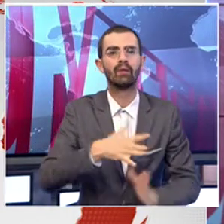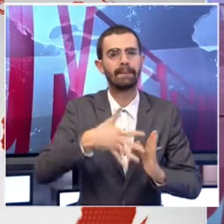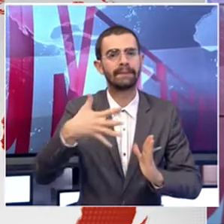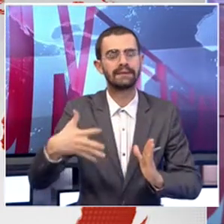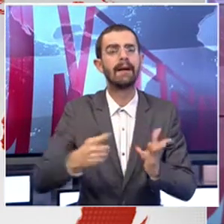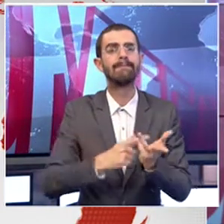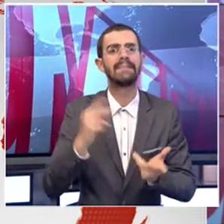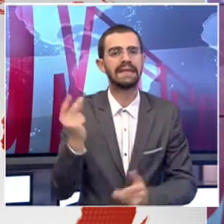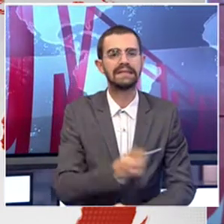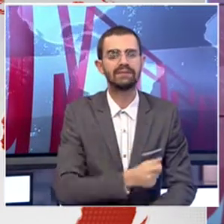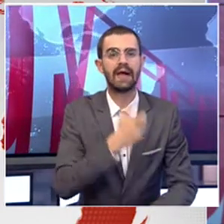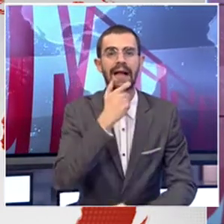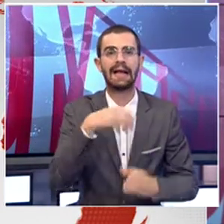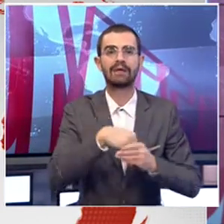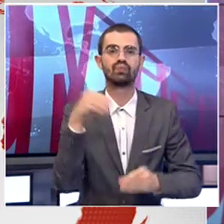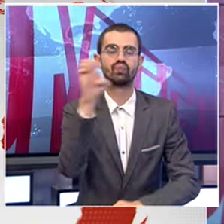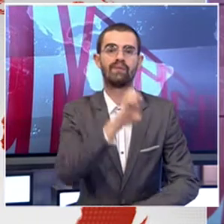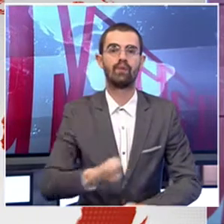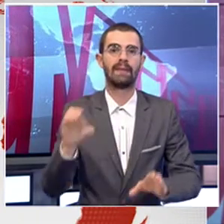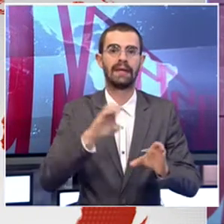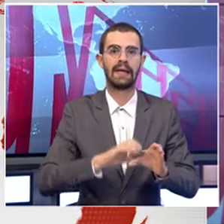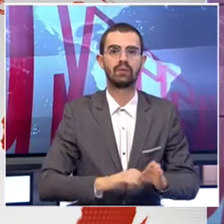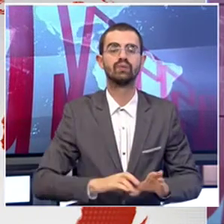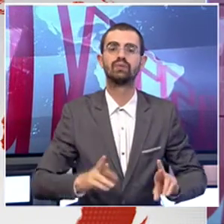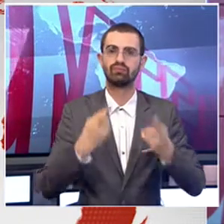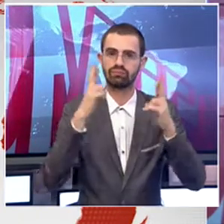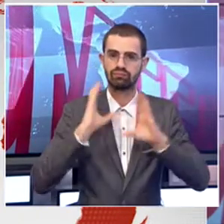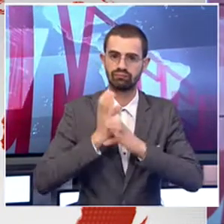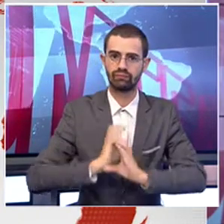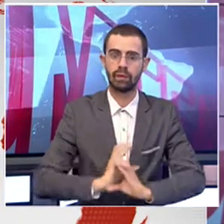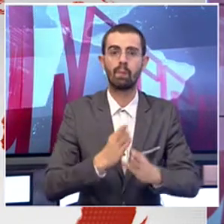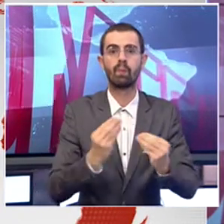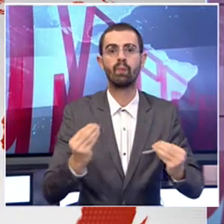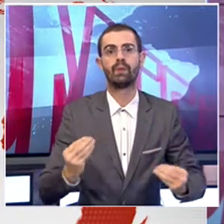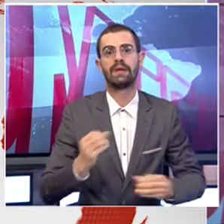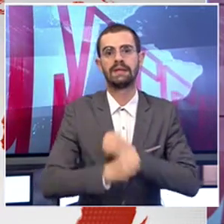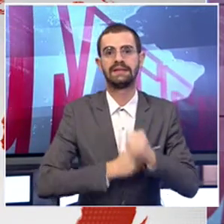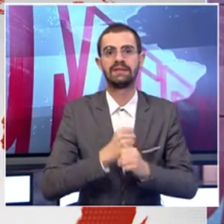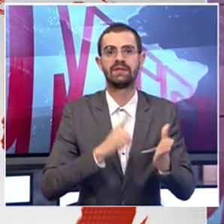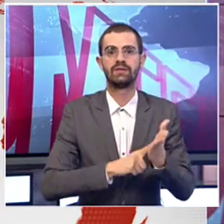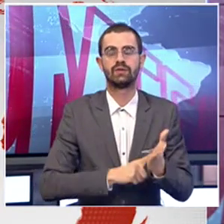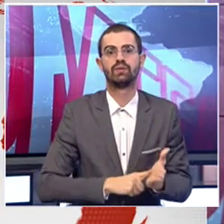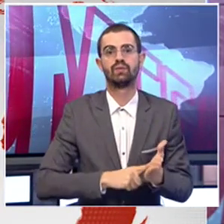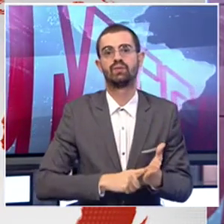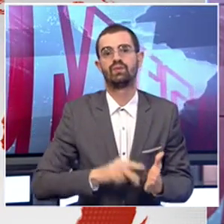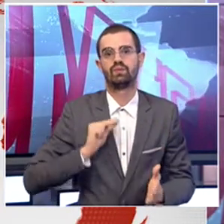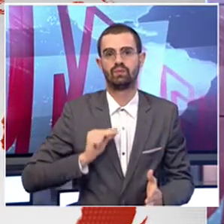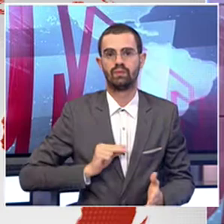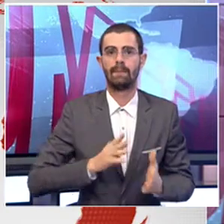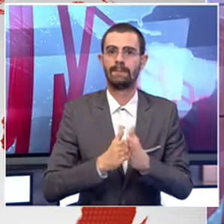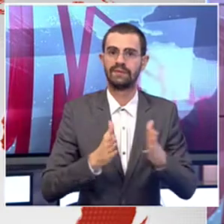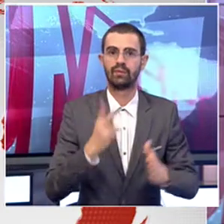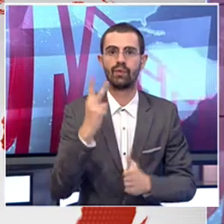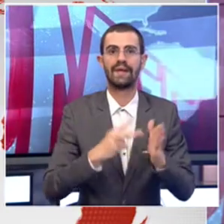Το μεταναστευτικό, το Brexit, την ενεργειακή ασφάλεια, το πολυετές δημοσιονομικό πλαίσιο 2021-27,